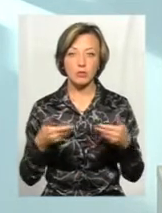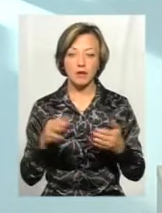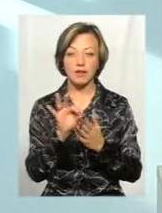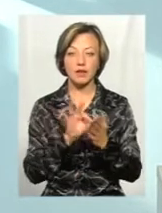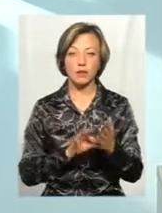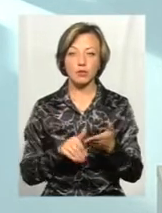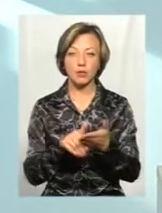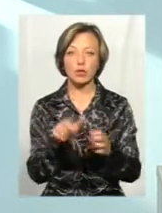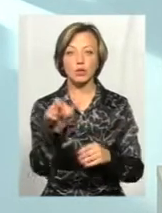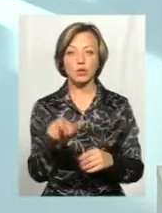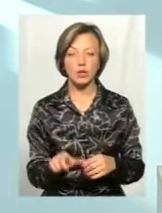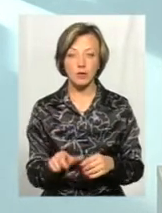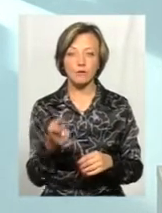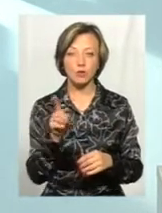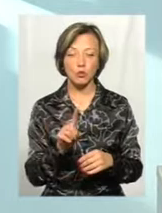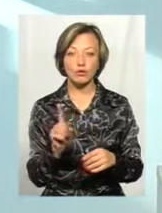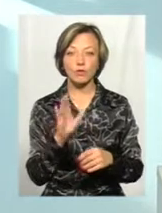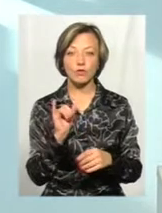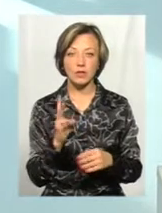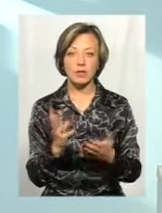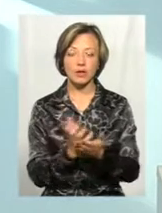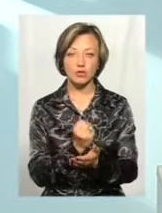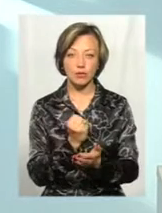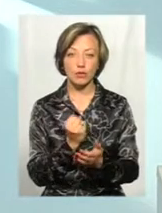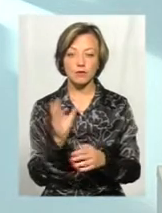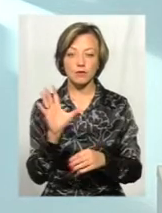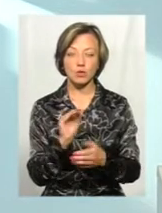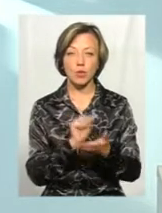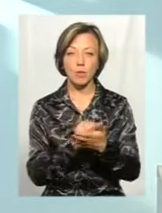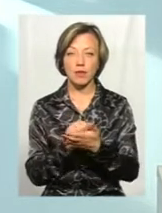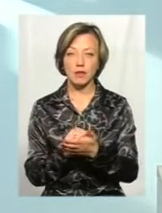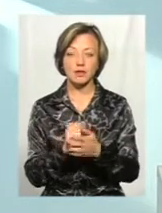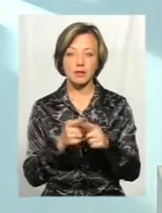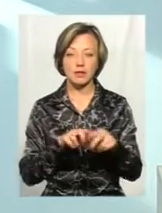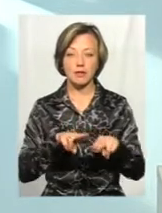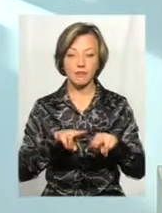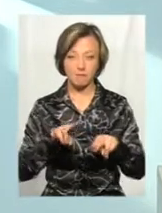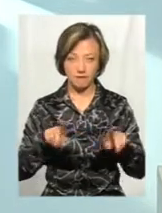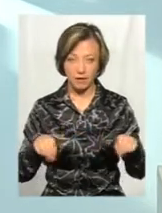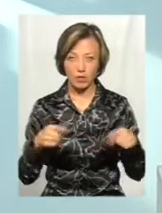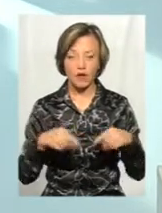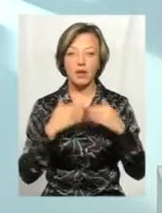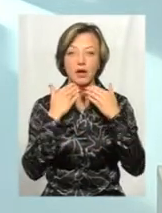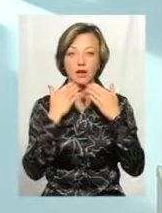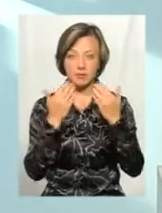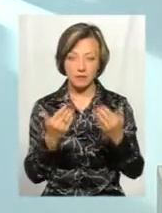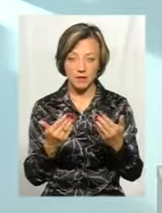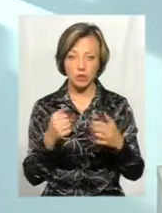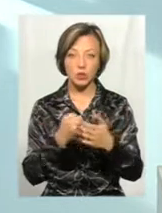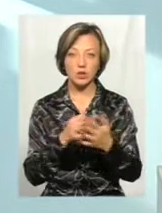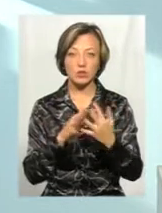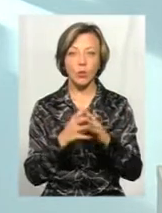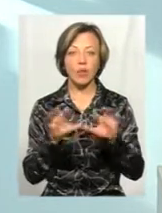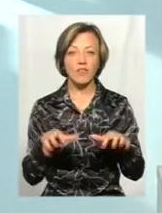відразу допомогли людині в тому, що він віднайшов всю документацію, йому все це відновили. Тому я вам раджу звертатися до сільського